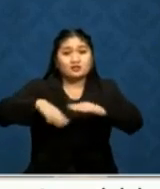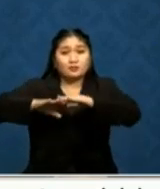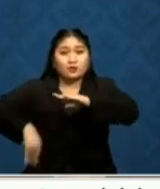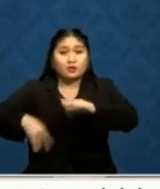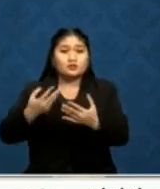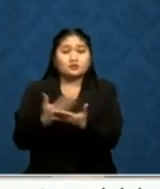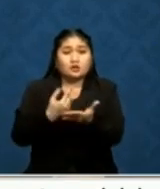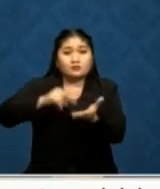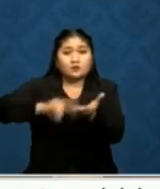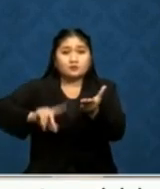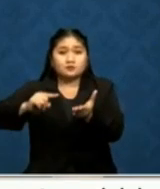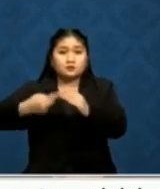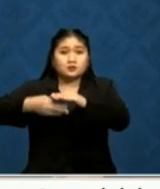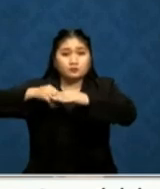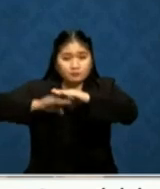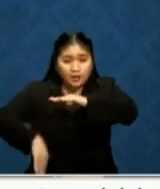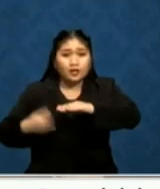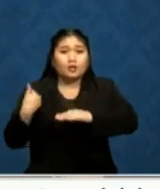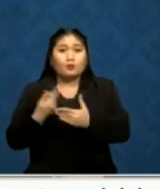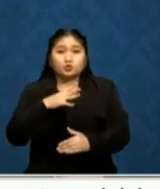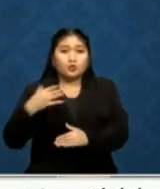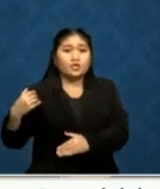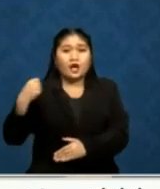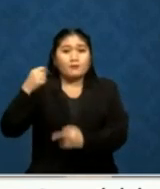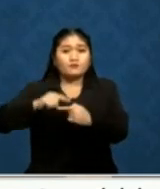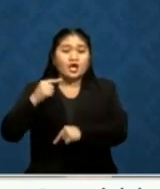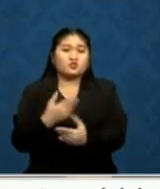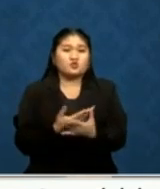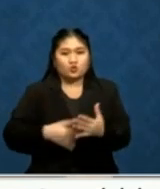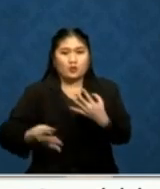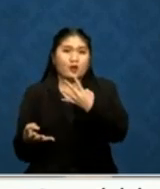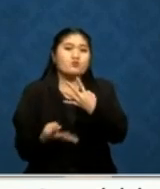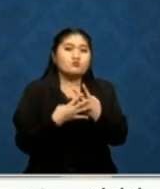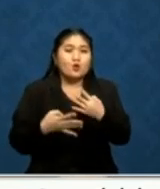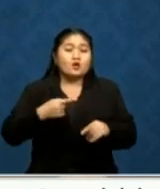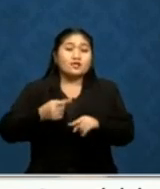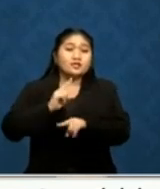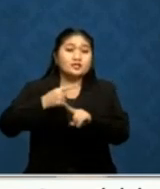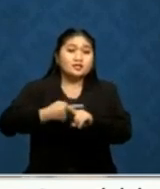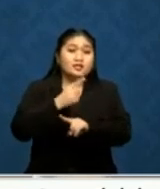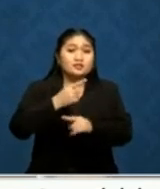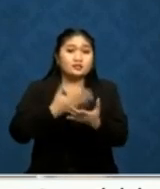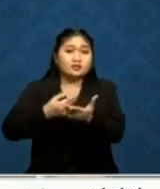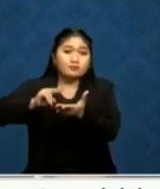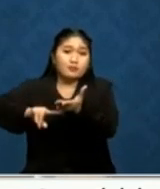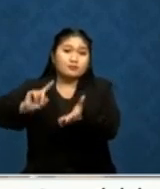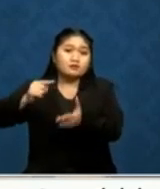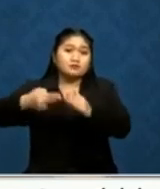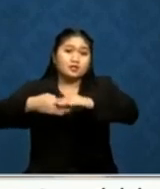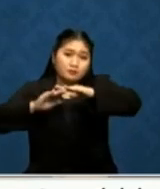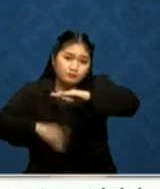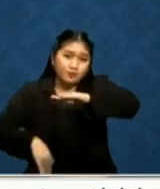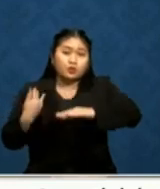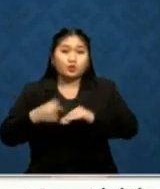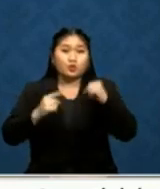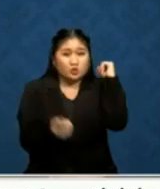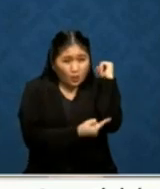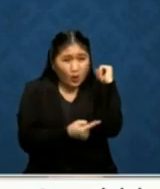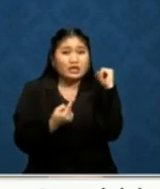10,000 บาทแต่ถ้าเกิดมีการใช้อำนาจเนี่ยก็มีการระวางโทษจำคุกไม่เกิน1เดือนและปรับไม่เกิน 10,000 บาทโทษที่ผู้กระทำ